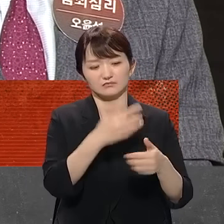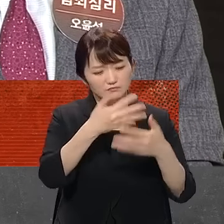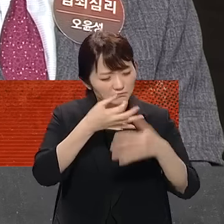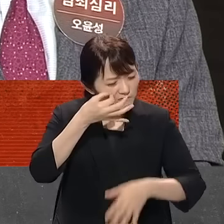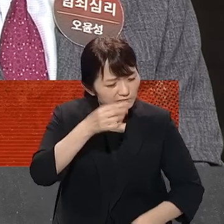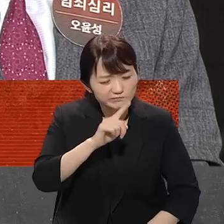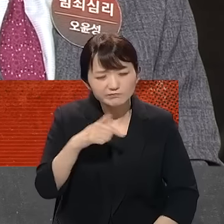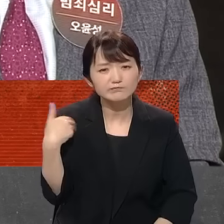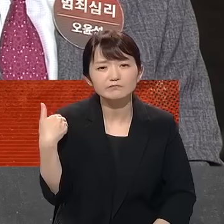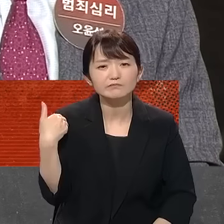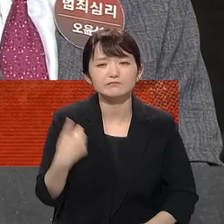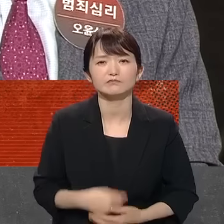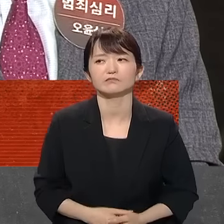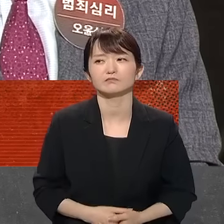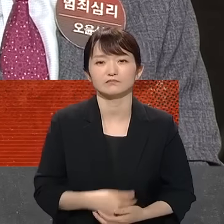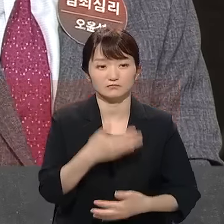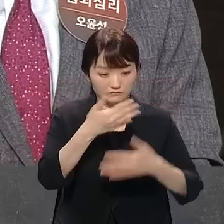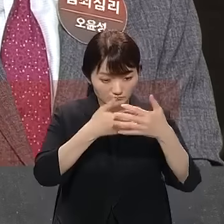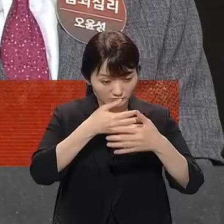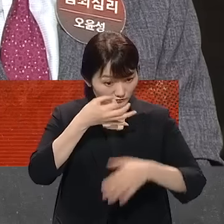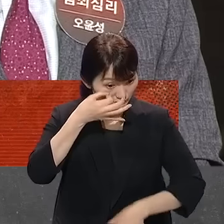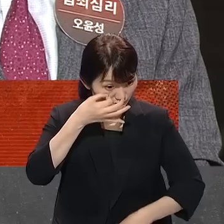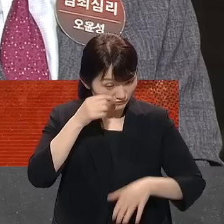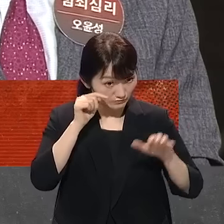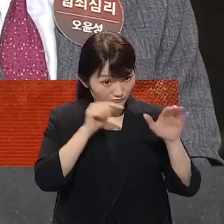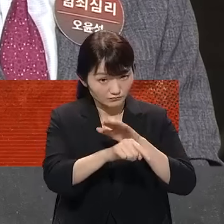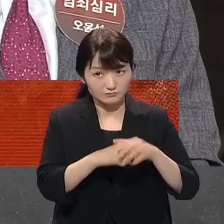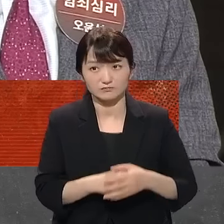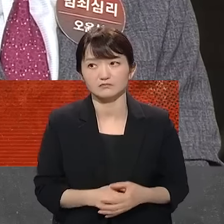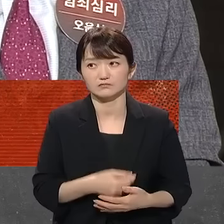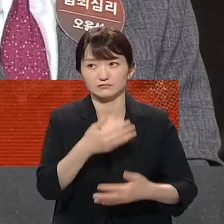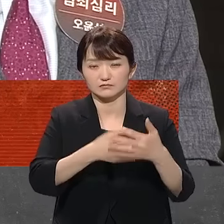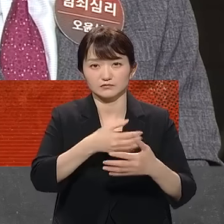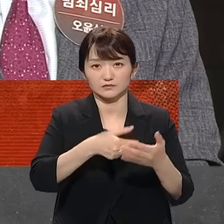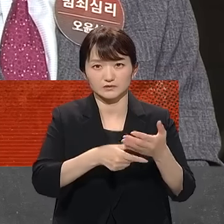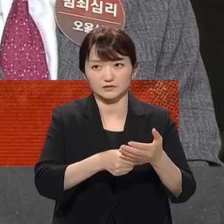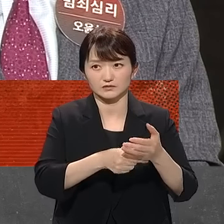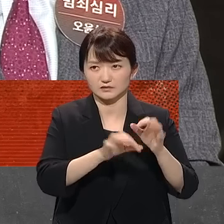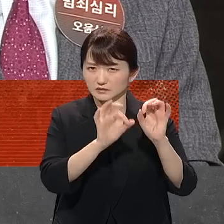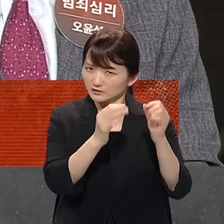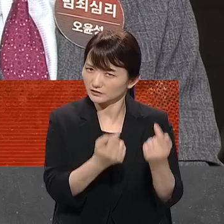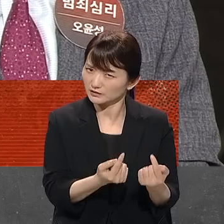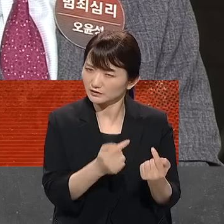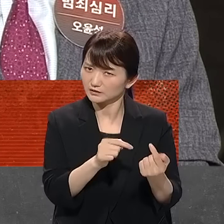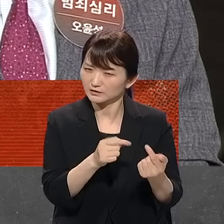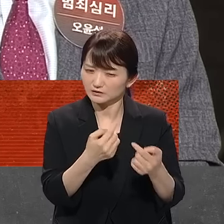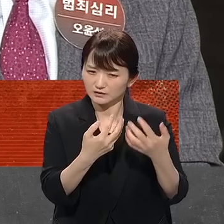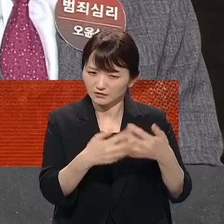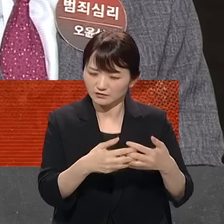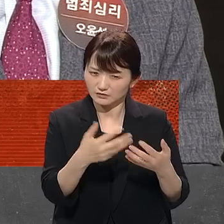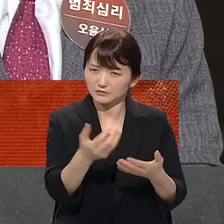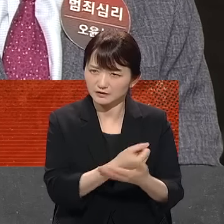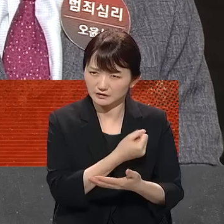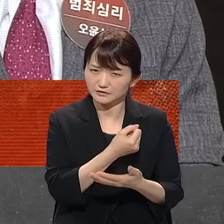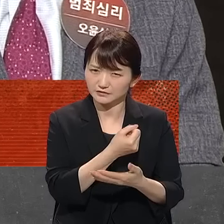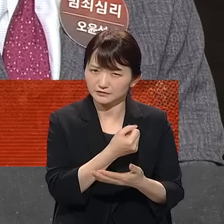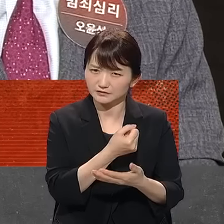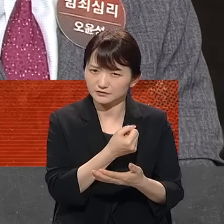모르겠습니다만 영화를 보러 왔다면 영화 상영권 디시를 갖다 받았다 저 얼음 가져감으로써 이렇게 아마 생각을